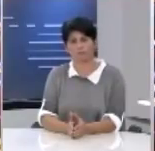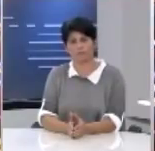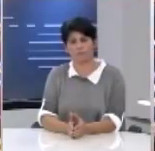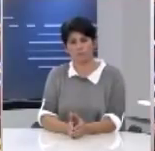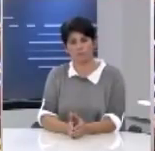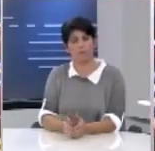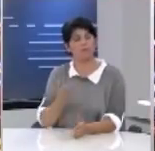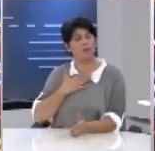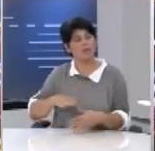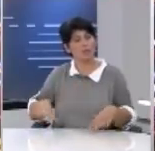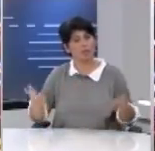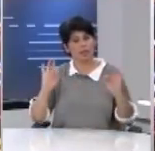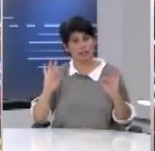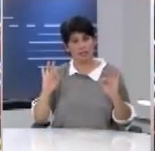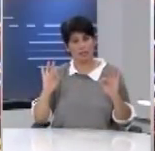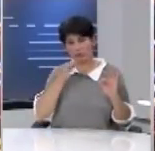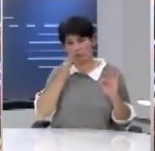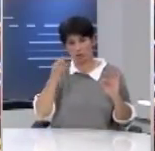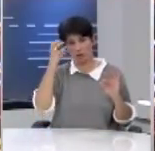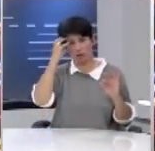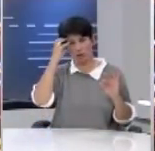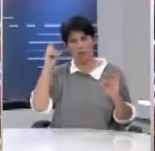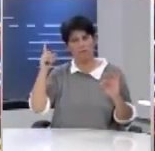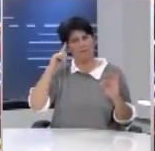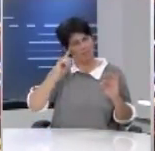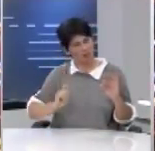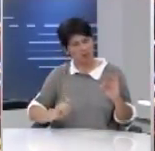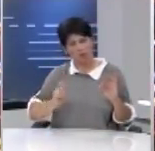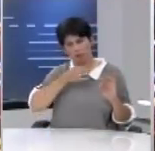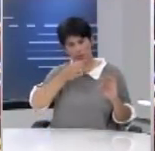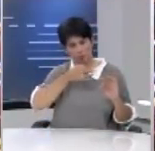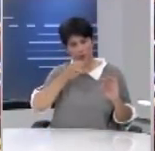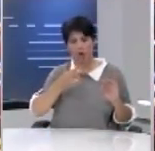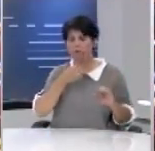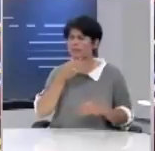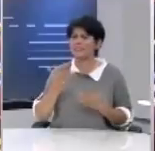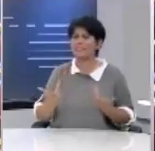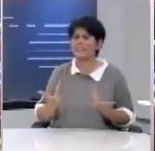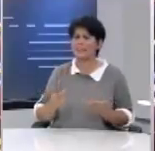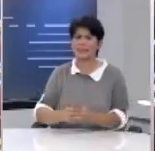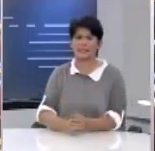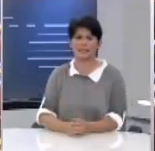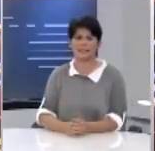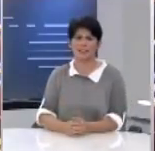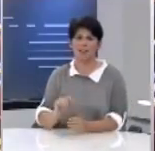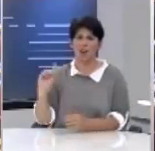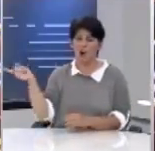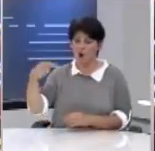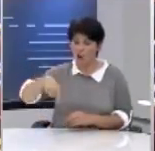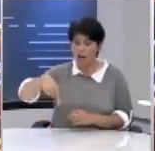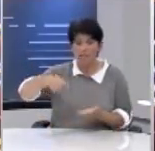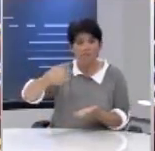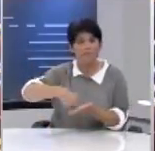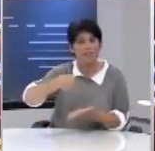Θα ήθελα, ξεκινώντας, να σας θυμίσω μια γνωστή λαϊκή ρίση που λέει ότι όλα εδώ